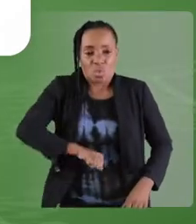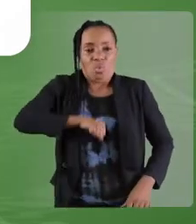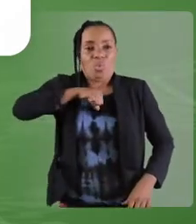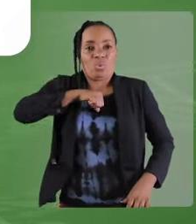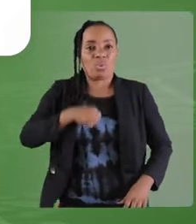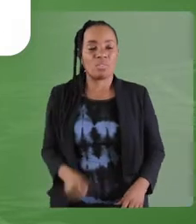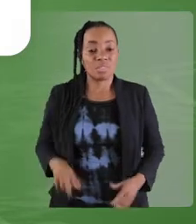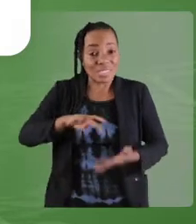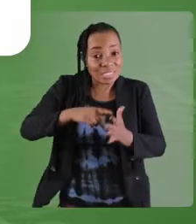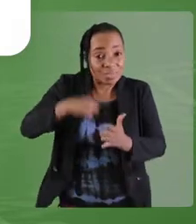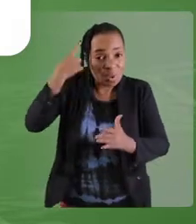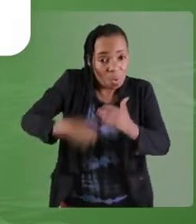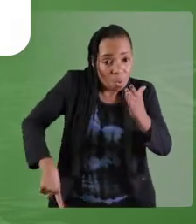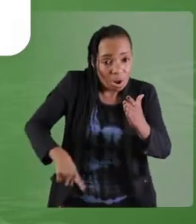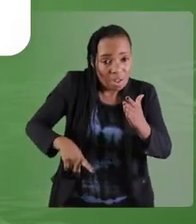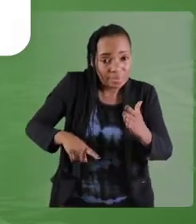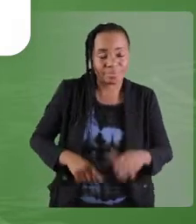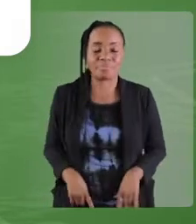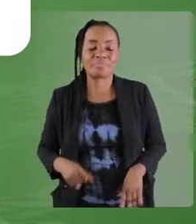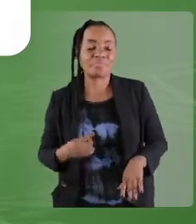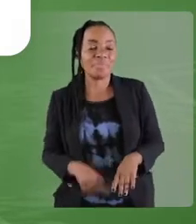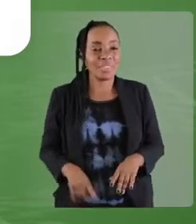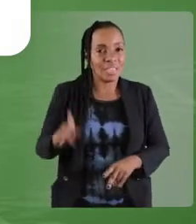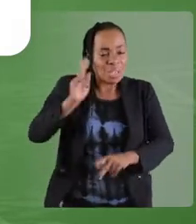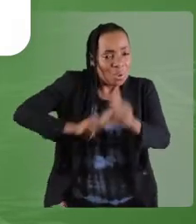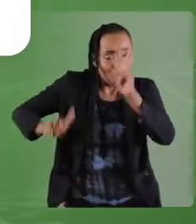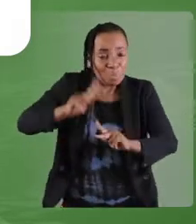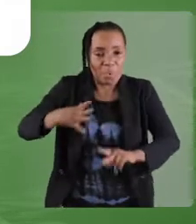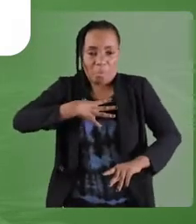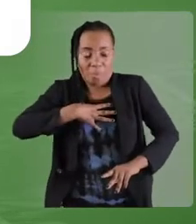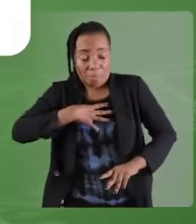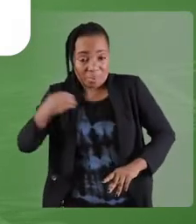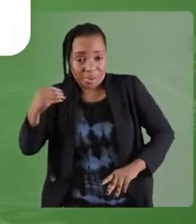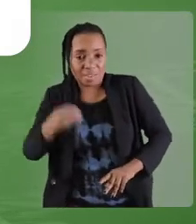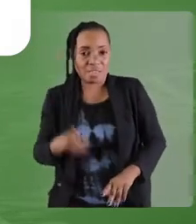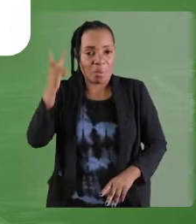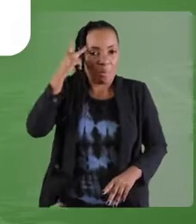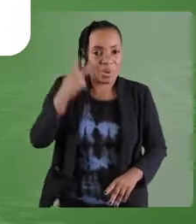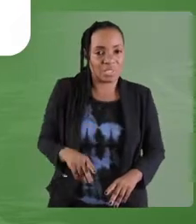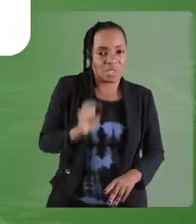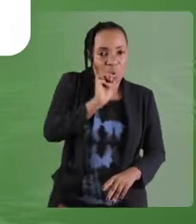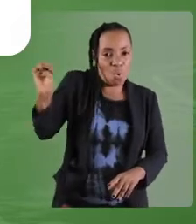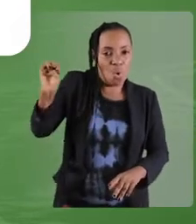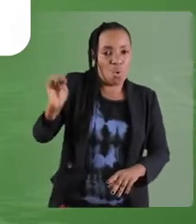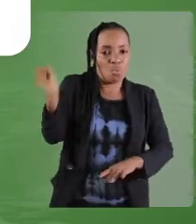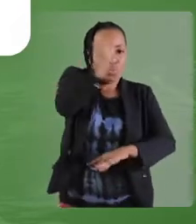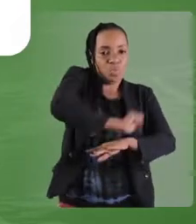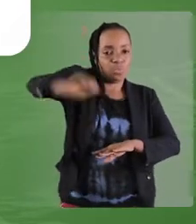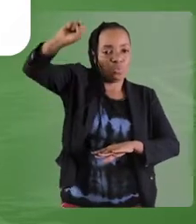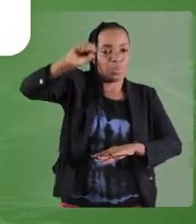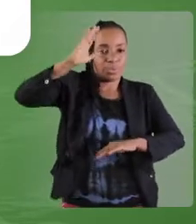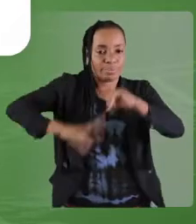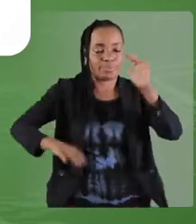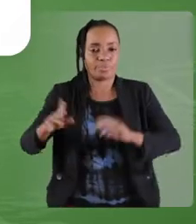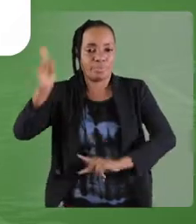retenir de cette notion? L'ethnocentrisme n'est rien d'autre qu'une tendance qui vise à privilégier un type